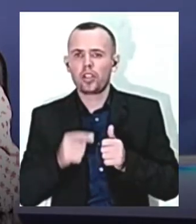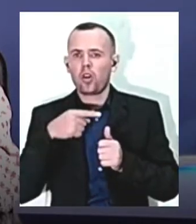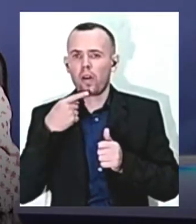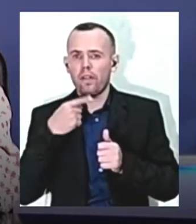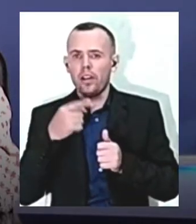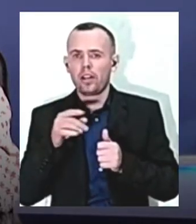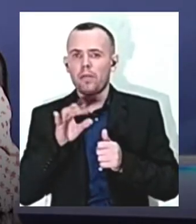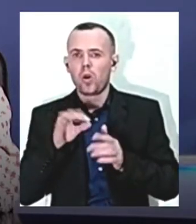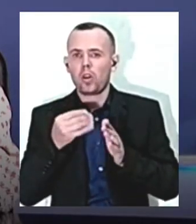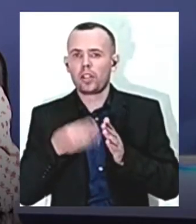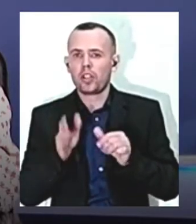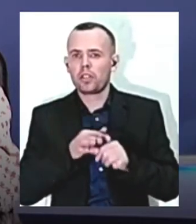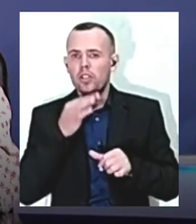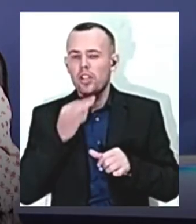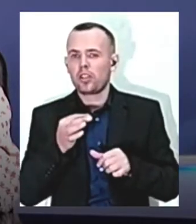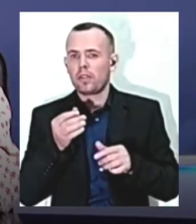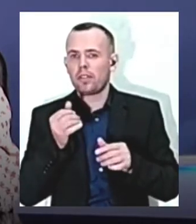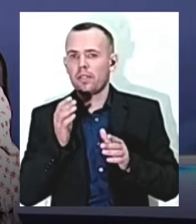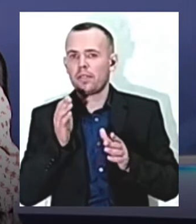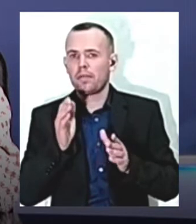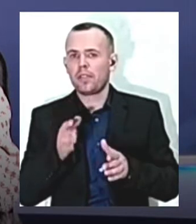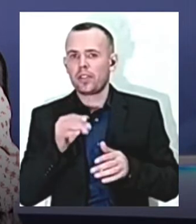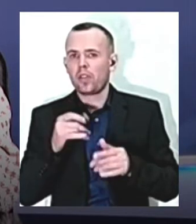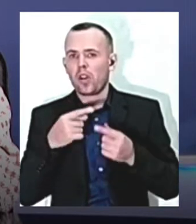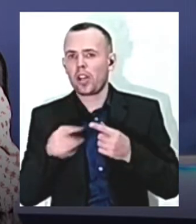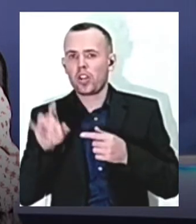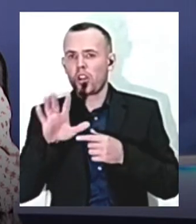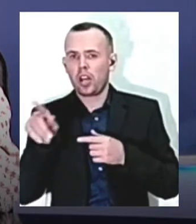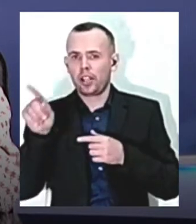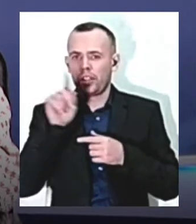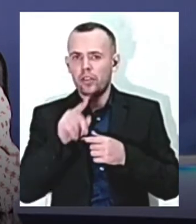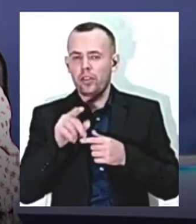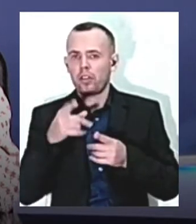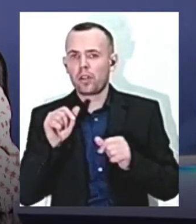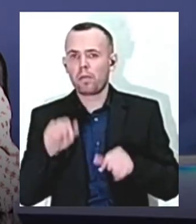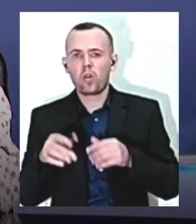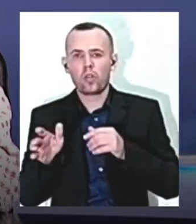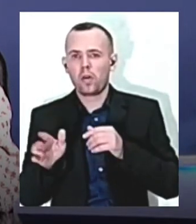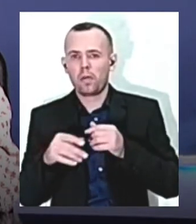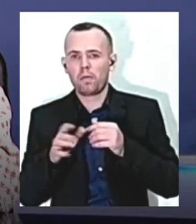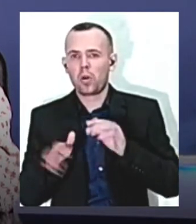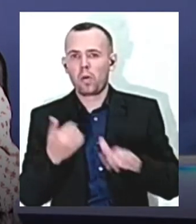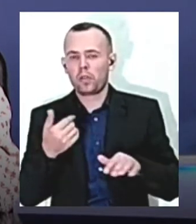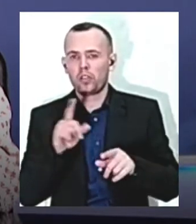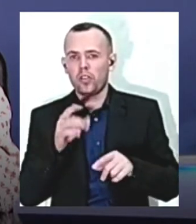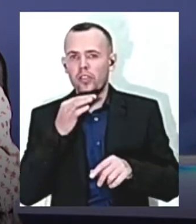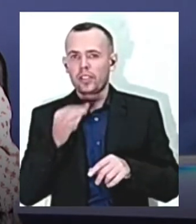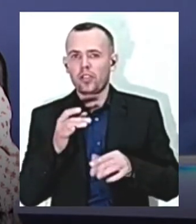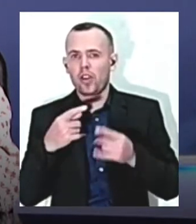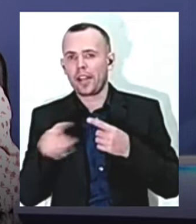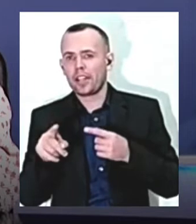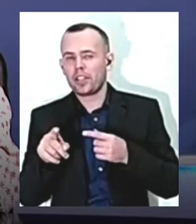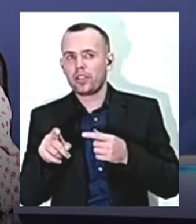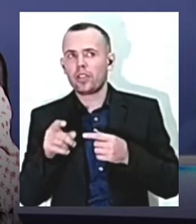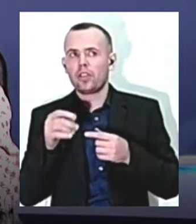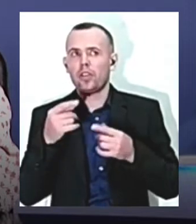за матеріальним статусом, ніж в інших регіонах. Тобто можна припустити, що тут це питання трошки гостріше стоїть. Трохи більше